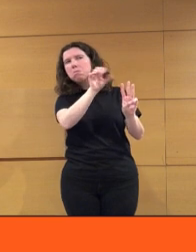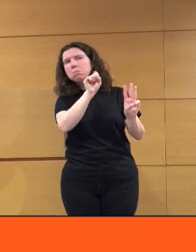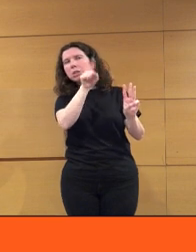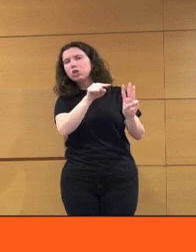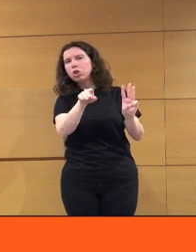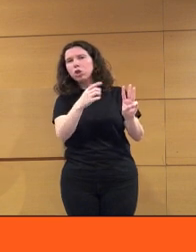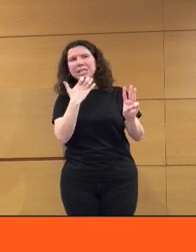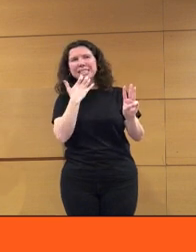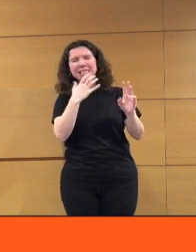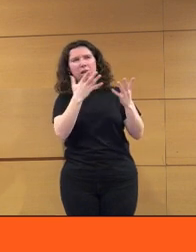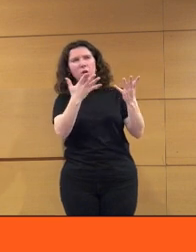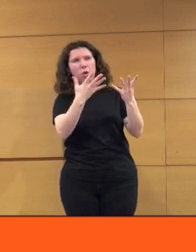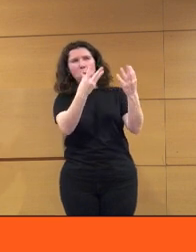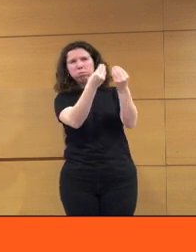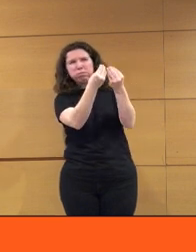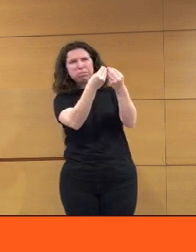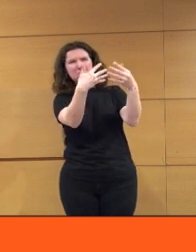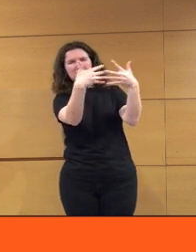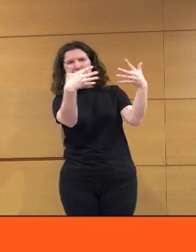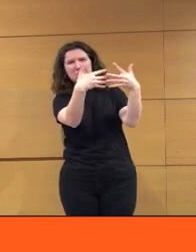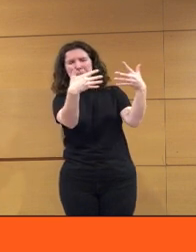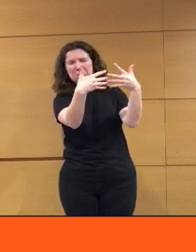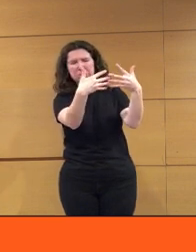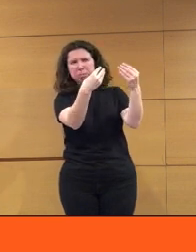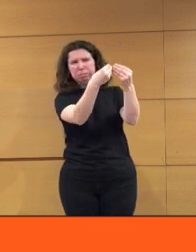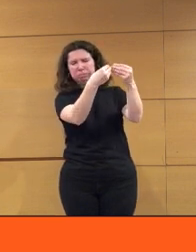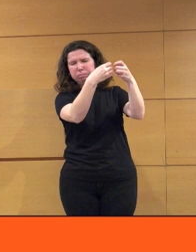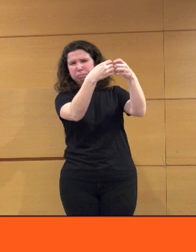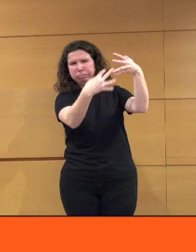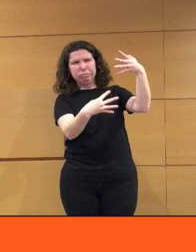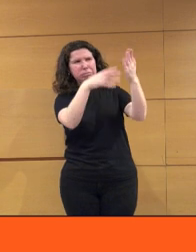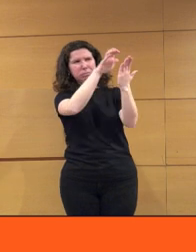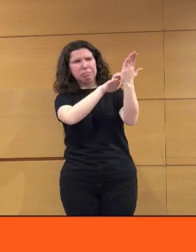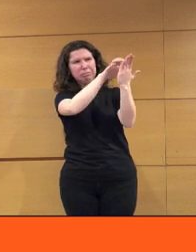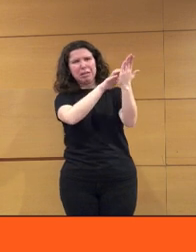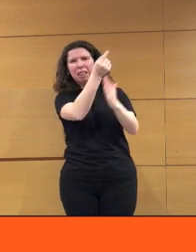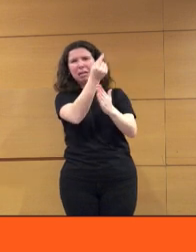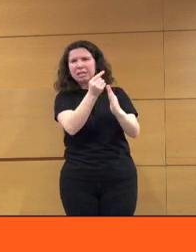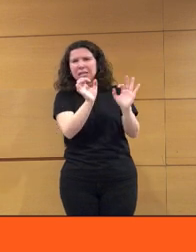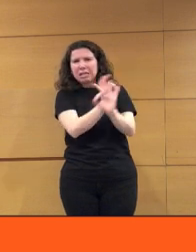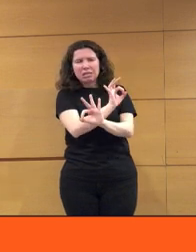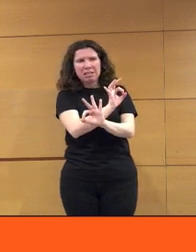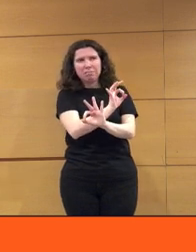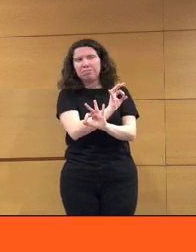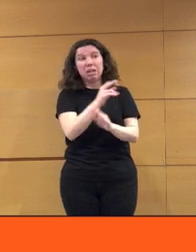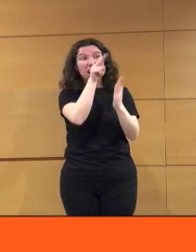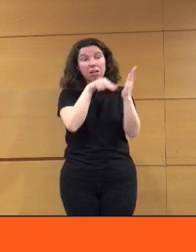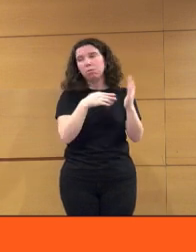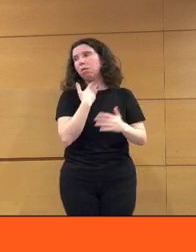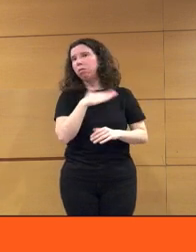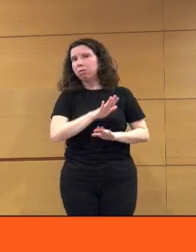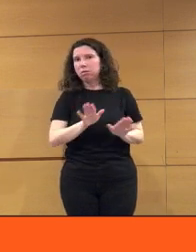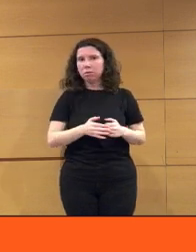tota atapeïda, apretada, sense quasi disseny, ja quasi no et ve de gust ni llegir-ho. Si ho posem de tal